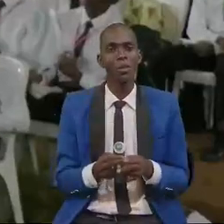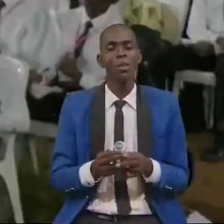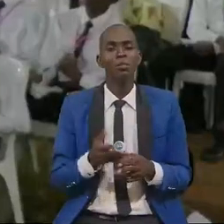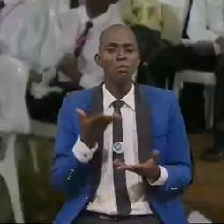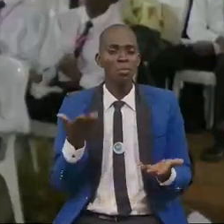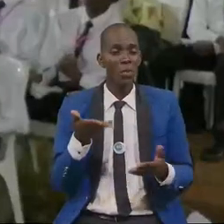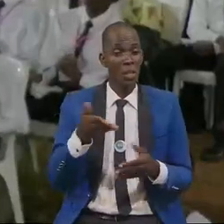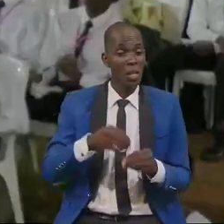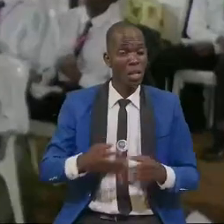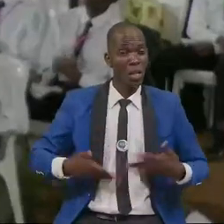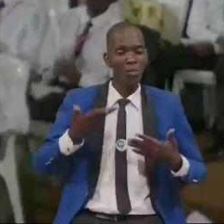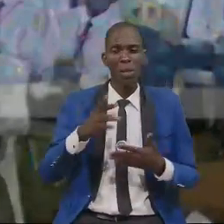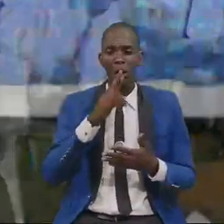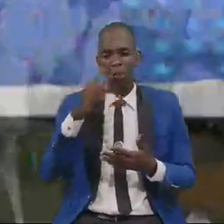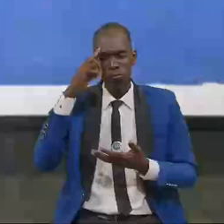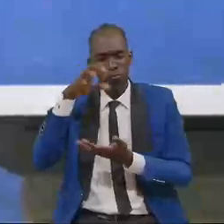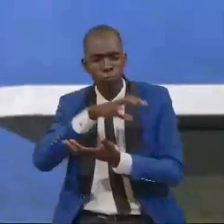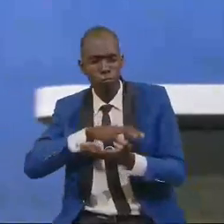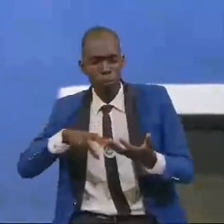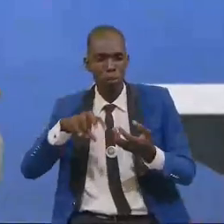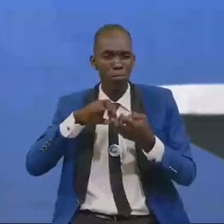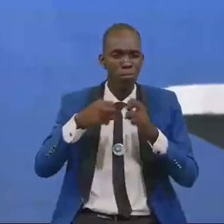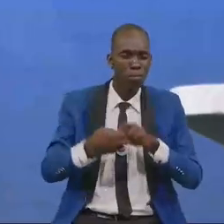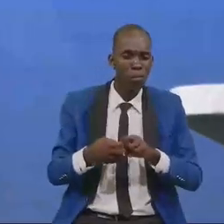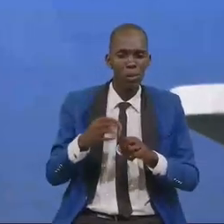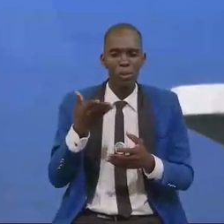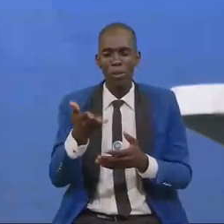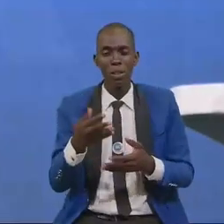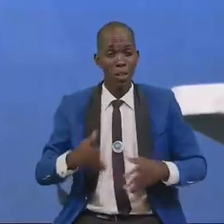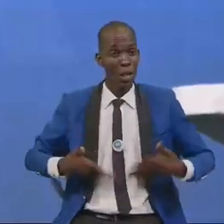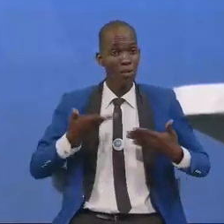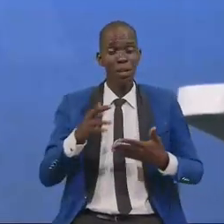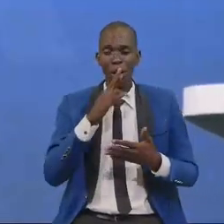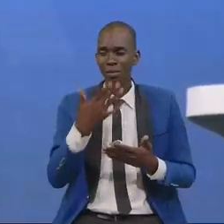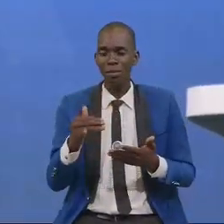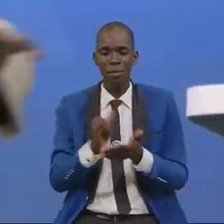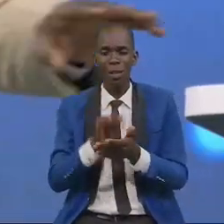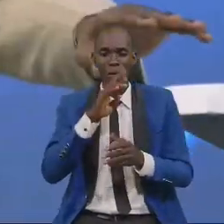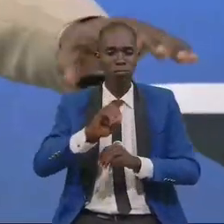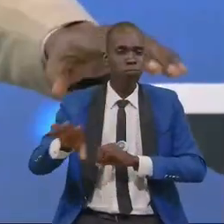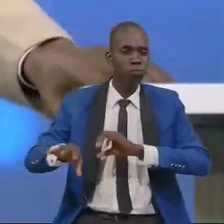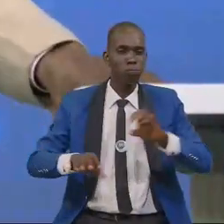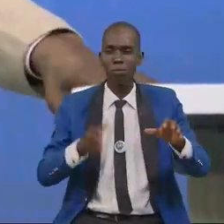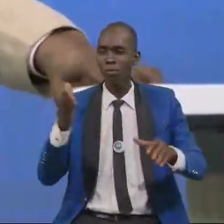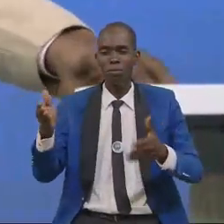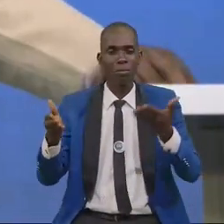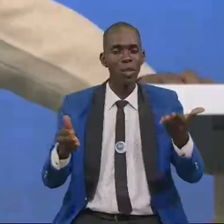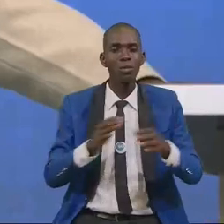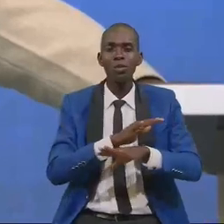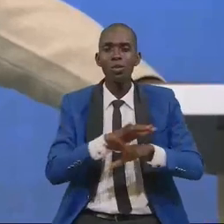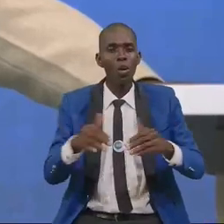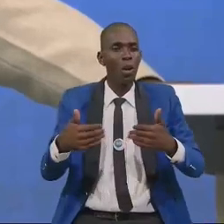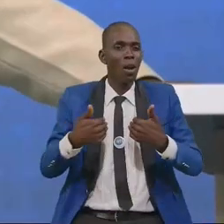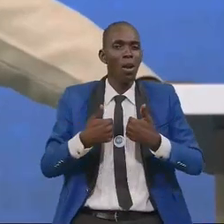en Lambo si ta vie est confuse si ta vie est dispersée tu es ici et là-bas et tu n'as